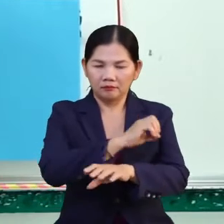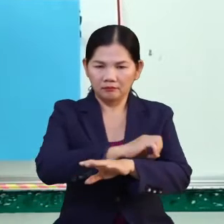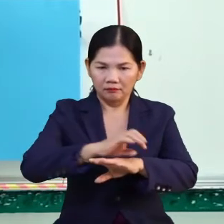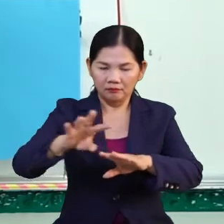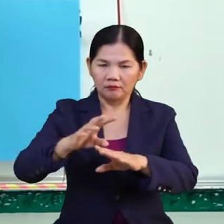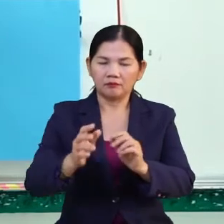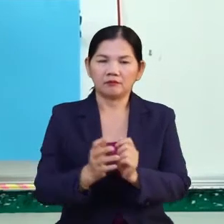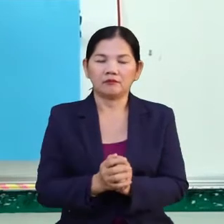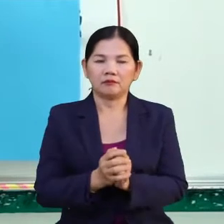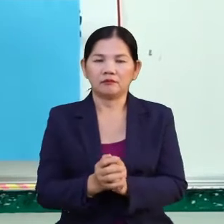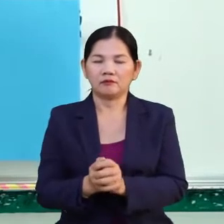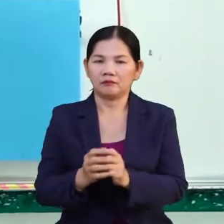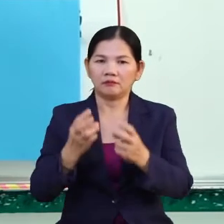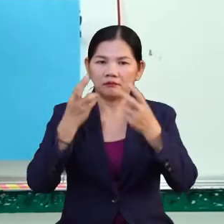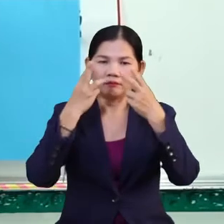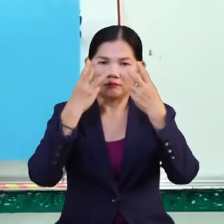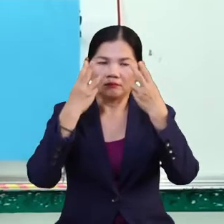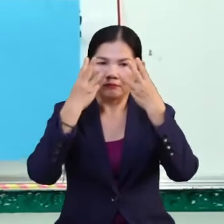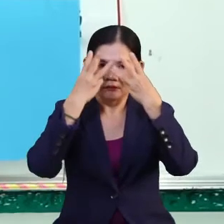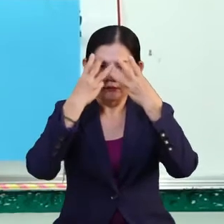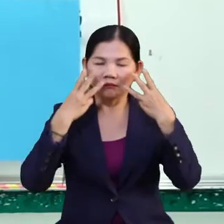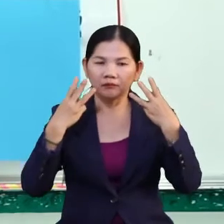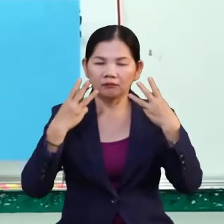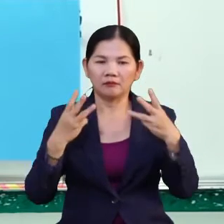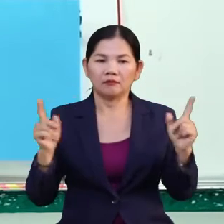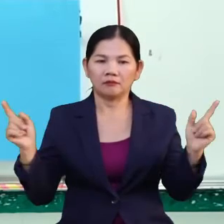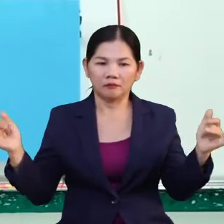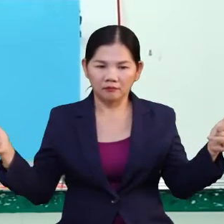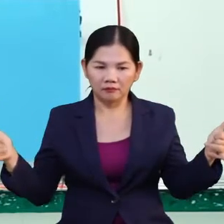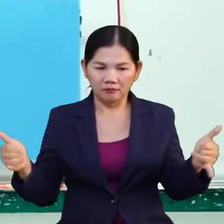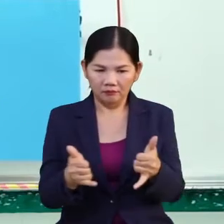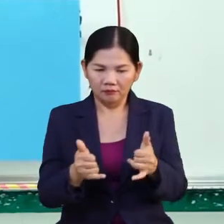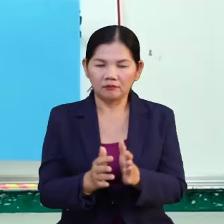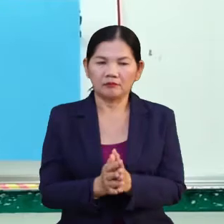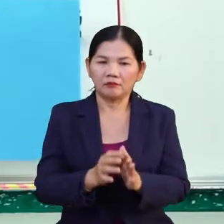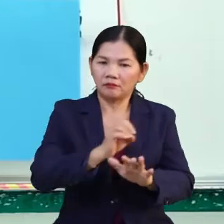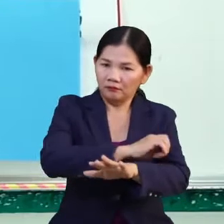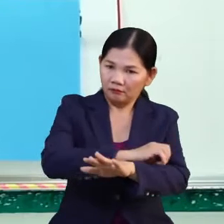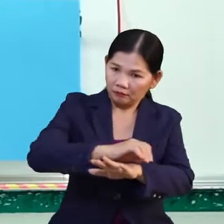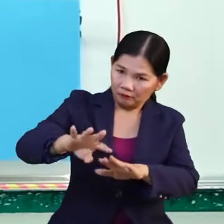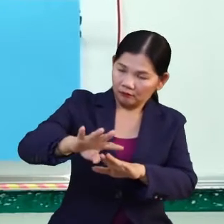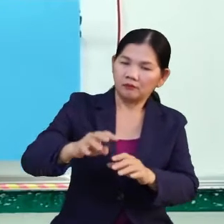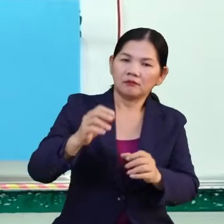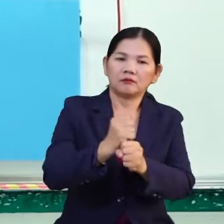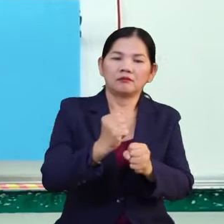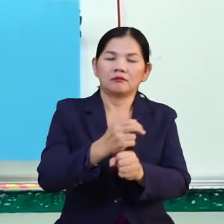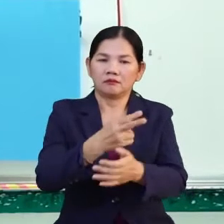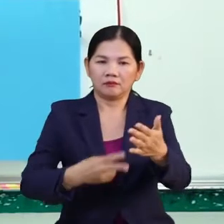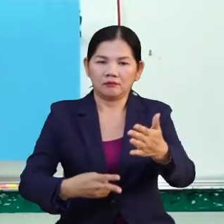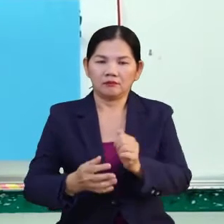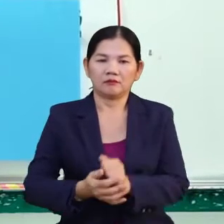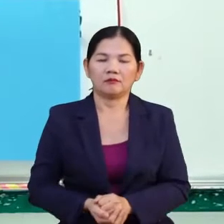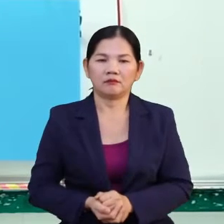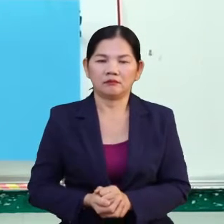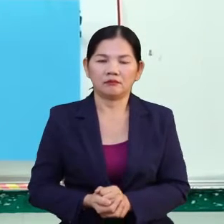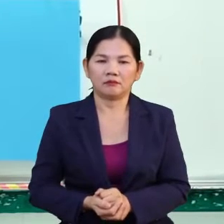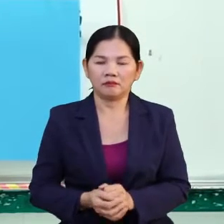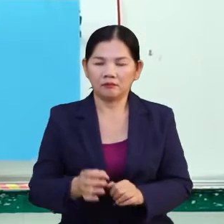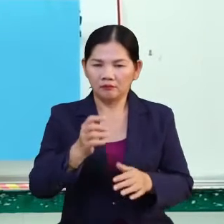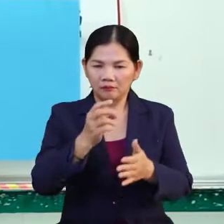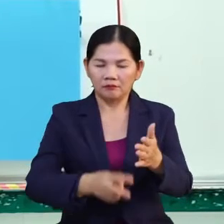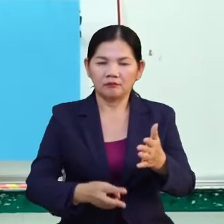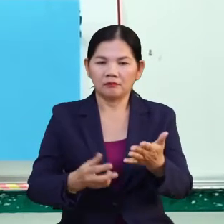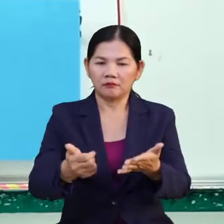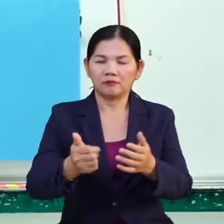ឬភាពយន្តអញ្ចឹងពេលដែលគេចូលមើលល្ខោនឬភាពយន្តតើគេគួរធ្វើអ្វីខ្លះ ដើម្បីបង្ហាញថាគេជាមនុស្សល្អណាកូន